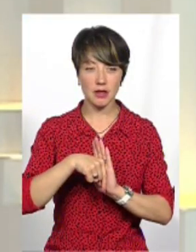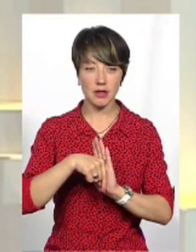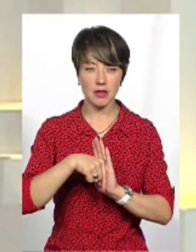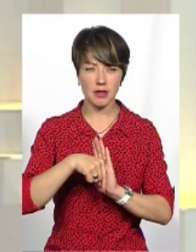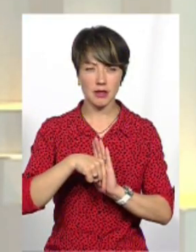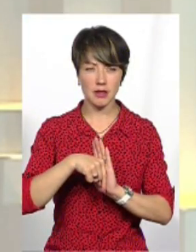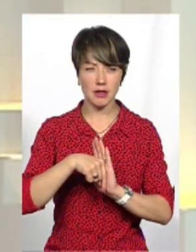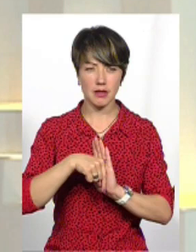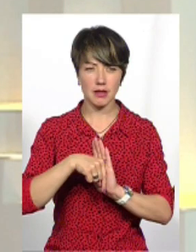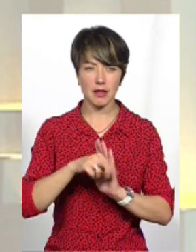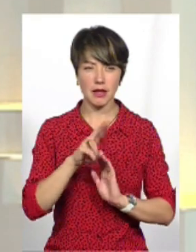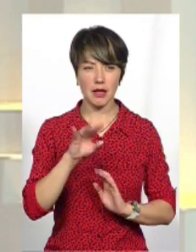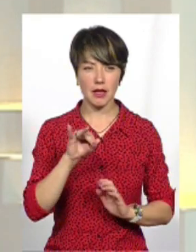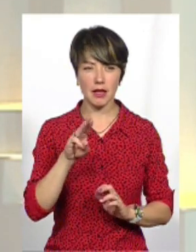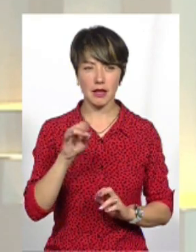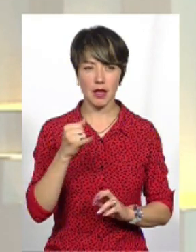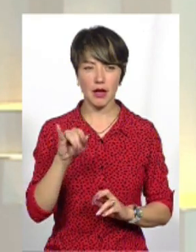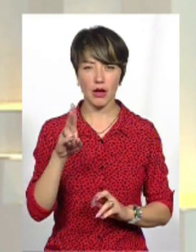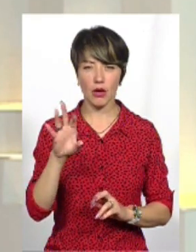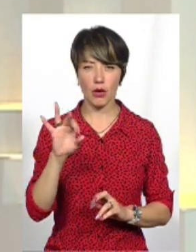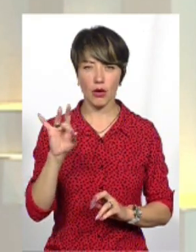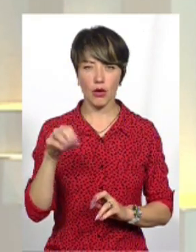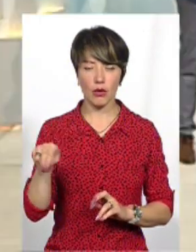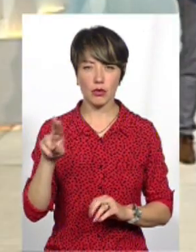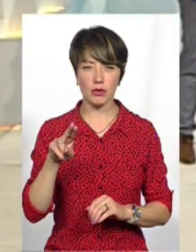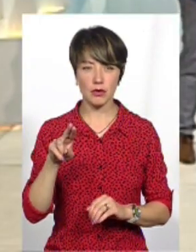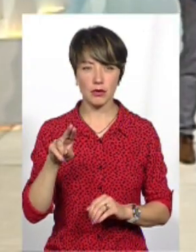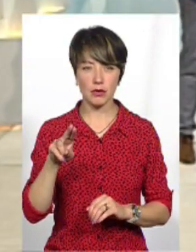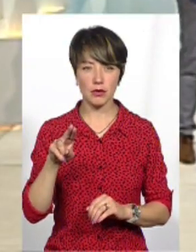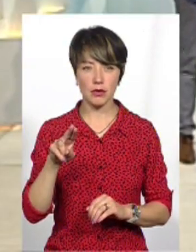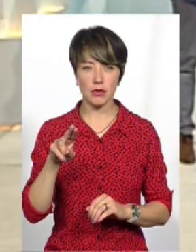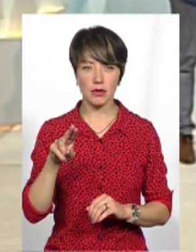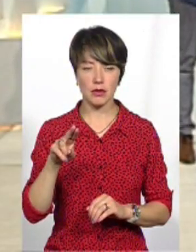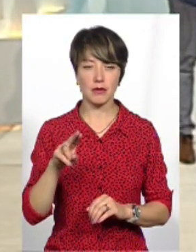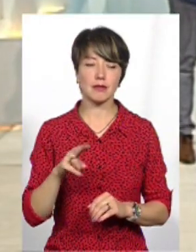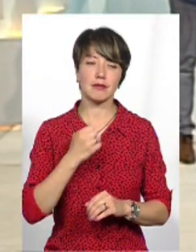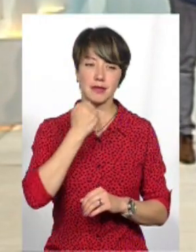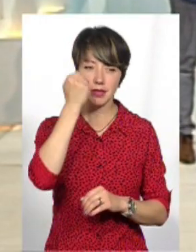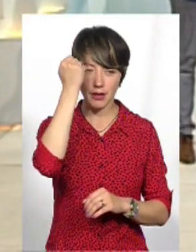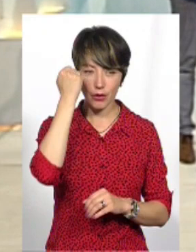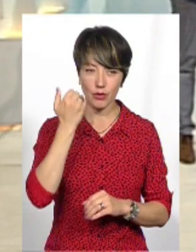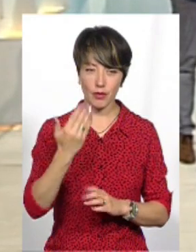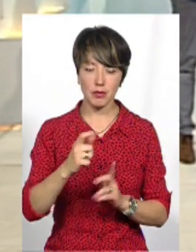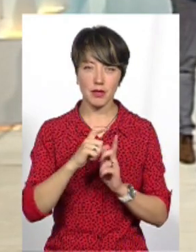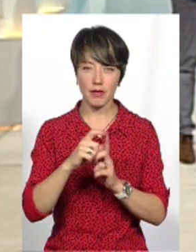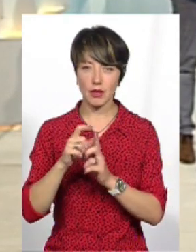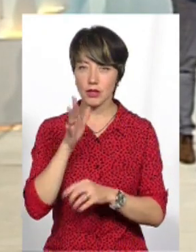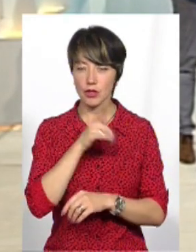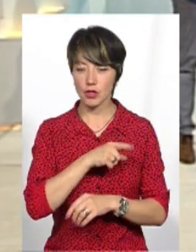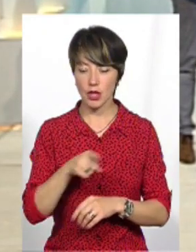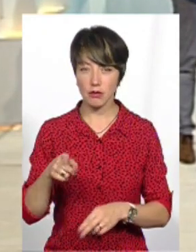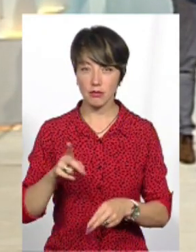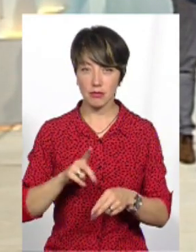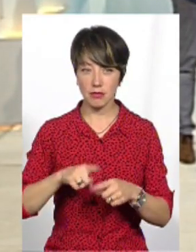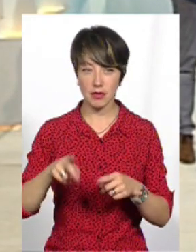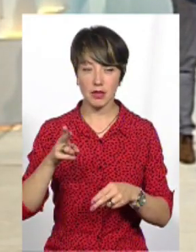Китайгород, є там справа. Китайгородське відсторонення. Оце Китайгородське відсторонення. Все, дякую вам за відповіді. Час для нашого спілкування